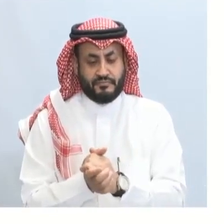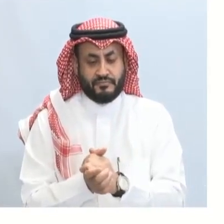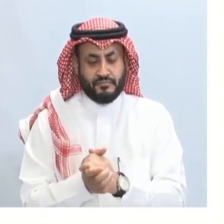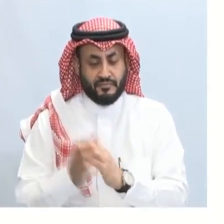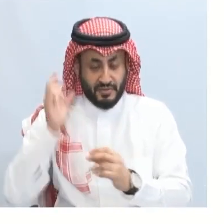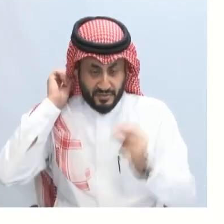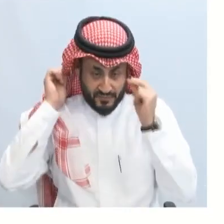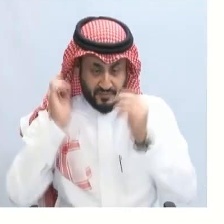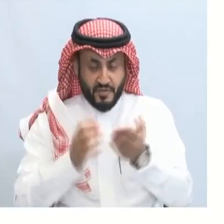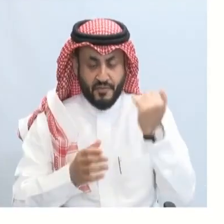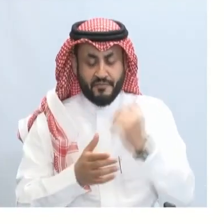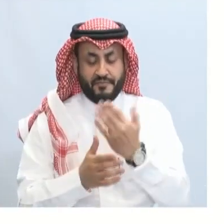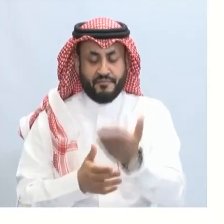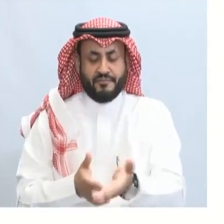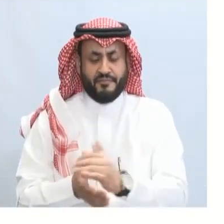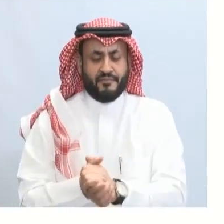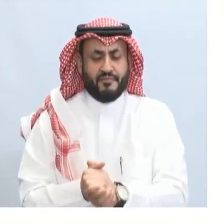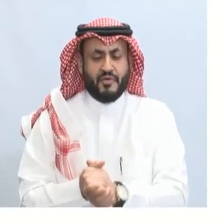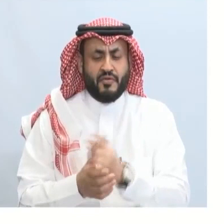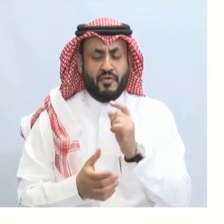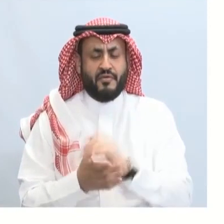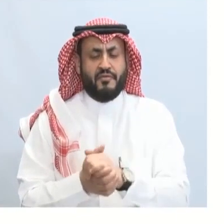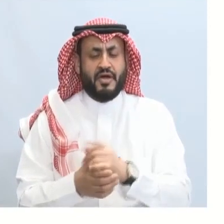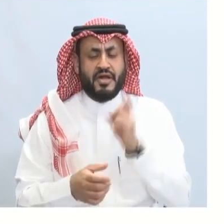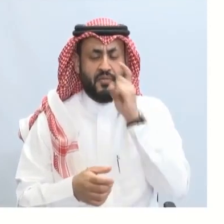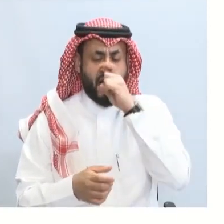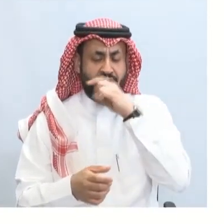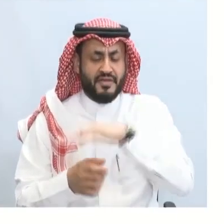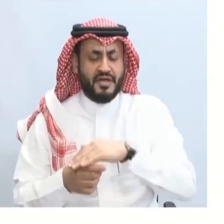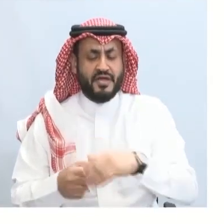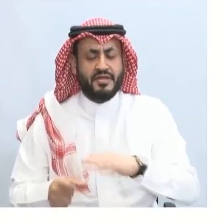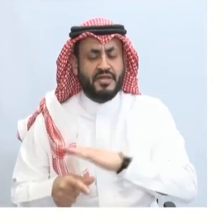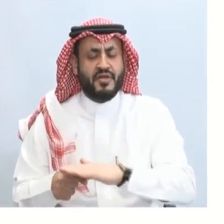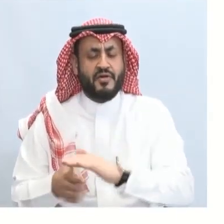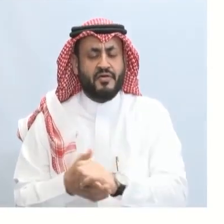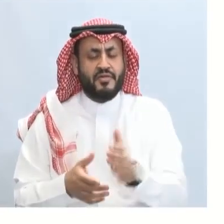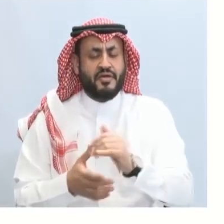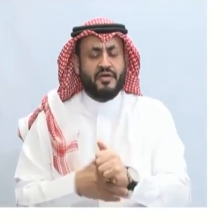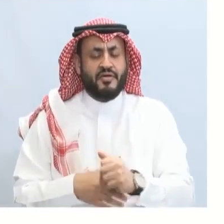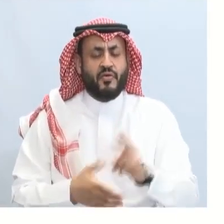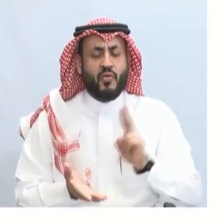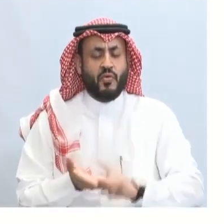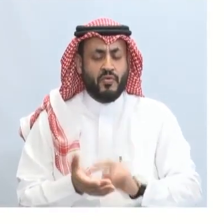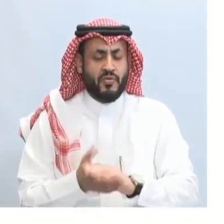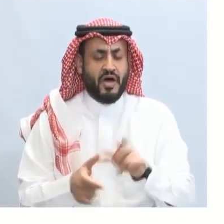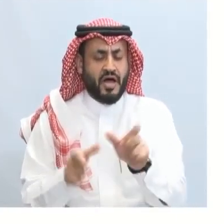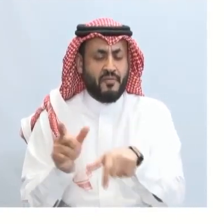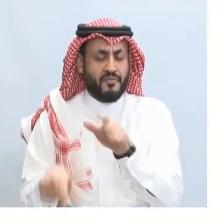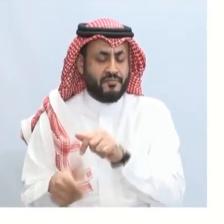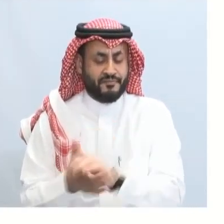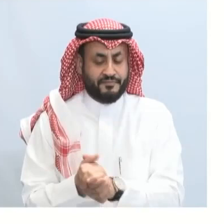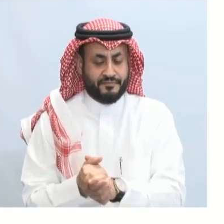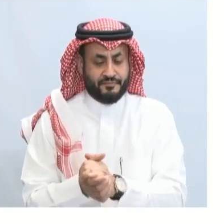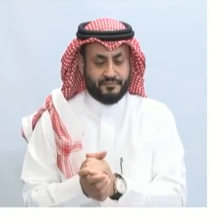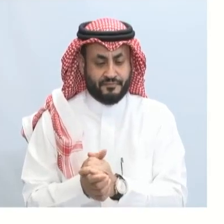السابق واجبات الدوله وحقوق المواطنين ايضا تعرفنا في درسنا السابق واجبات